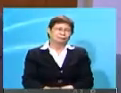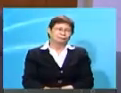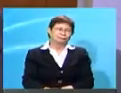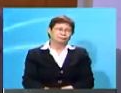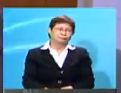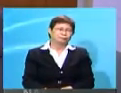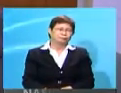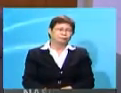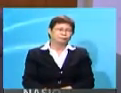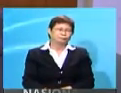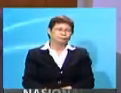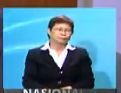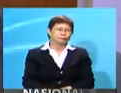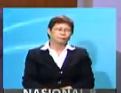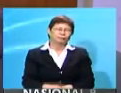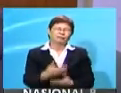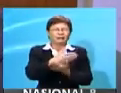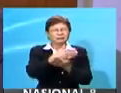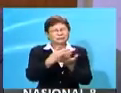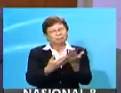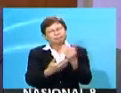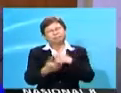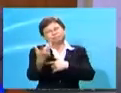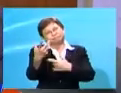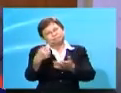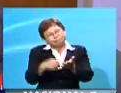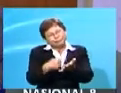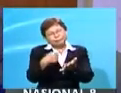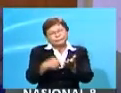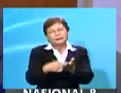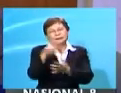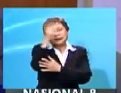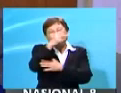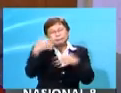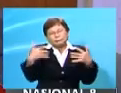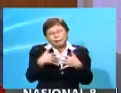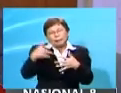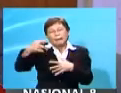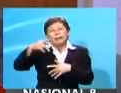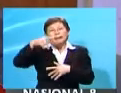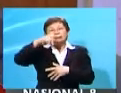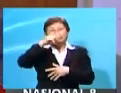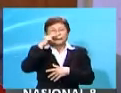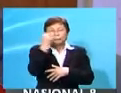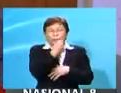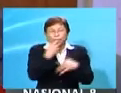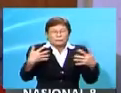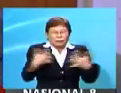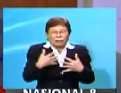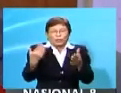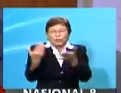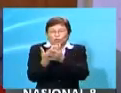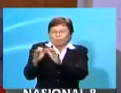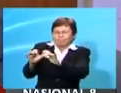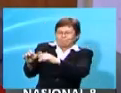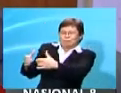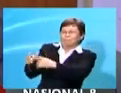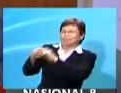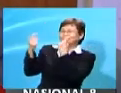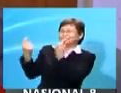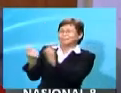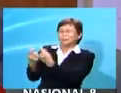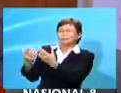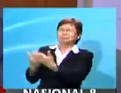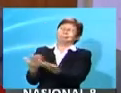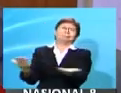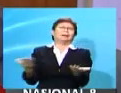biasa certain times The government feels the prime minister feels that he needs new team is nothing that surprises